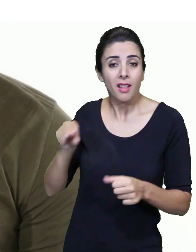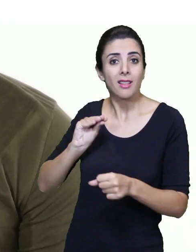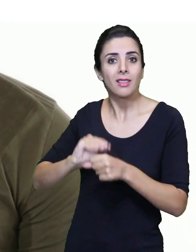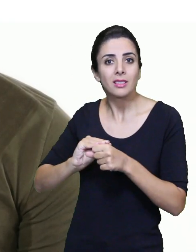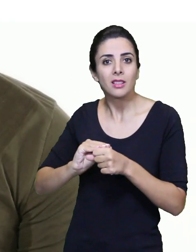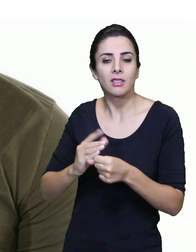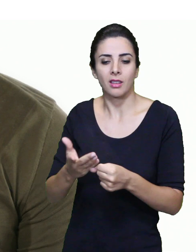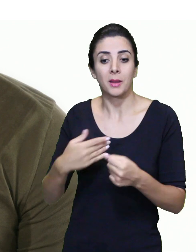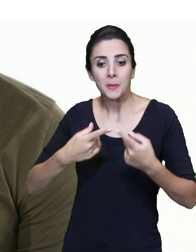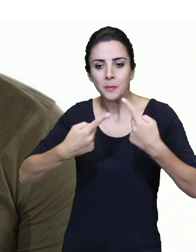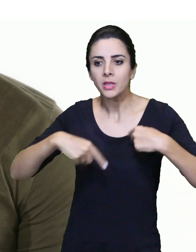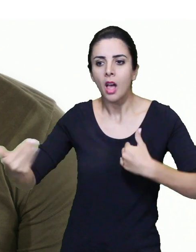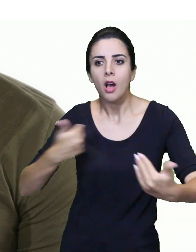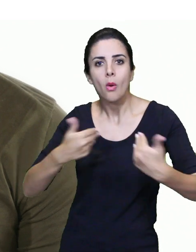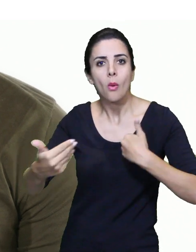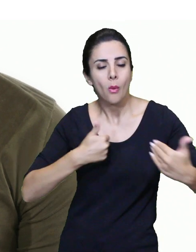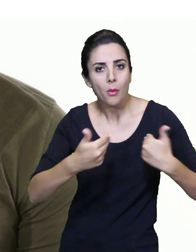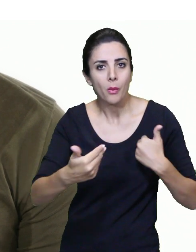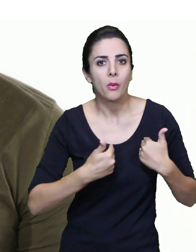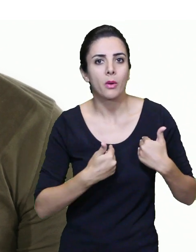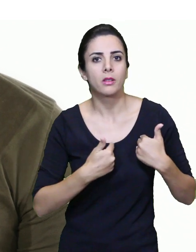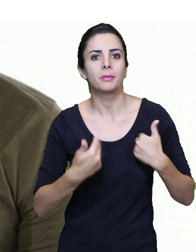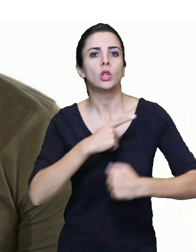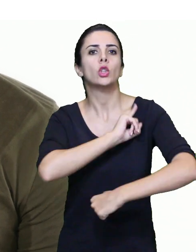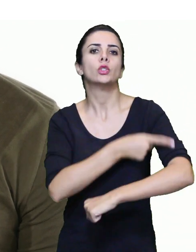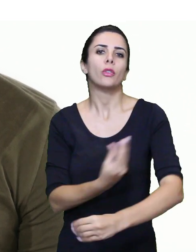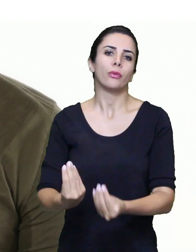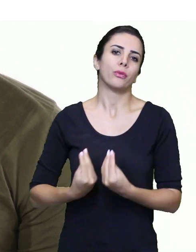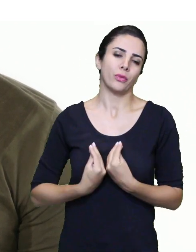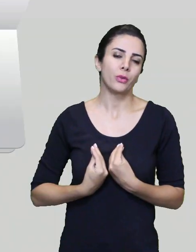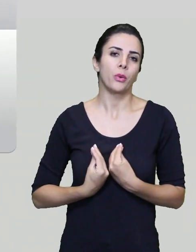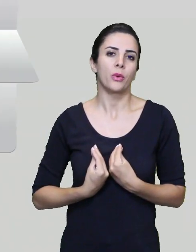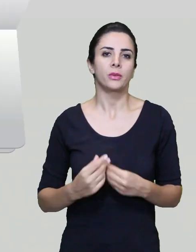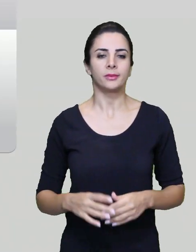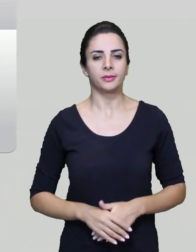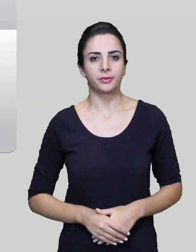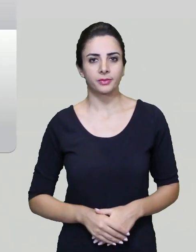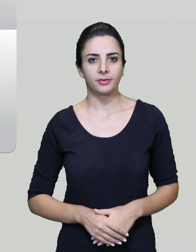bizlere ulaşmaları bizim daha güçlü olmamızı sağlayacaktır